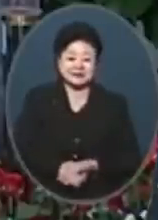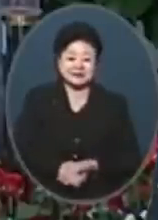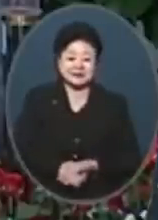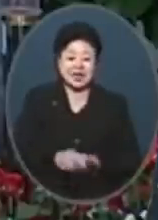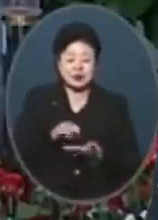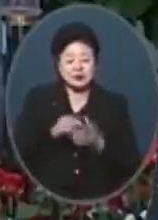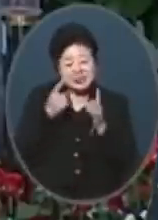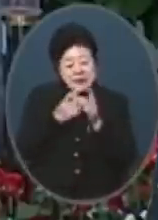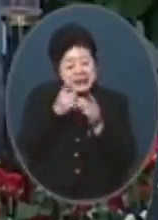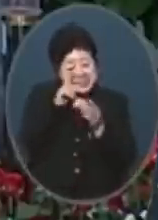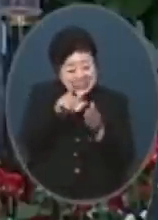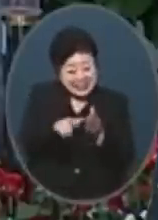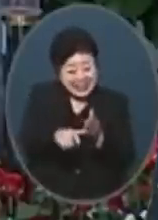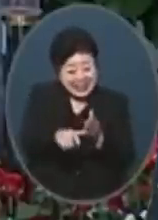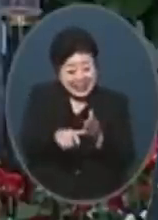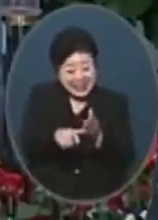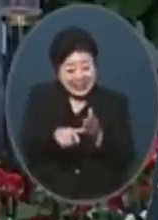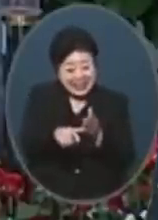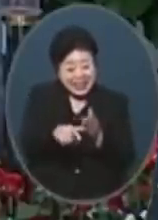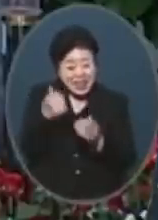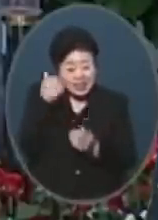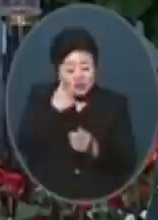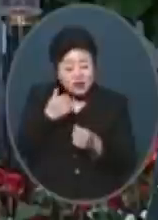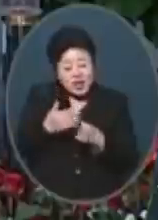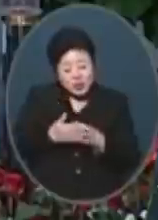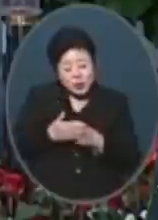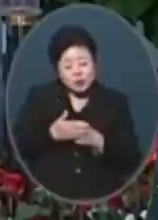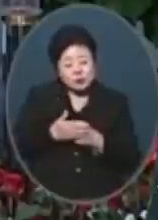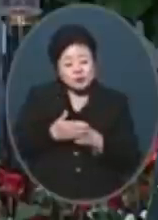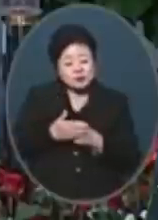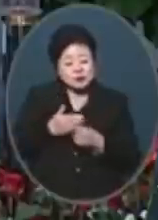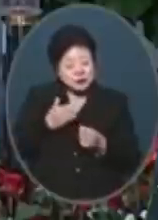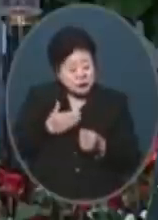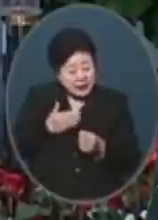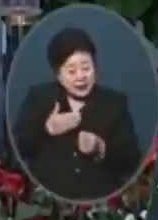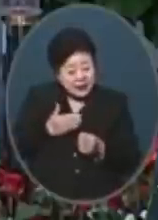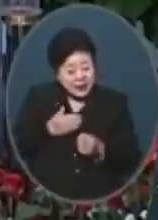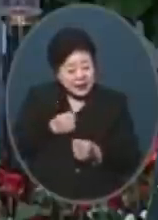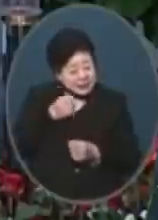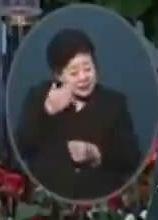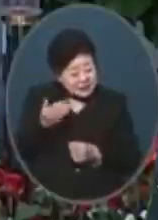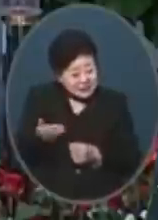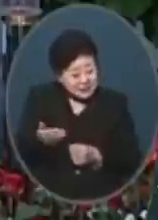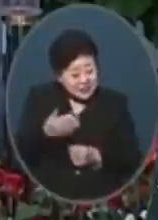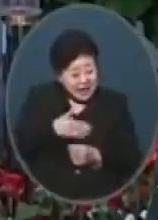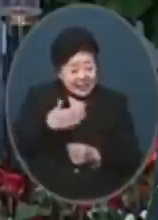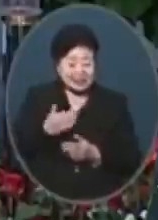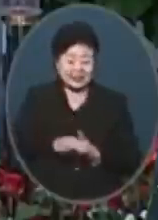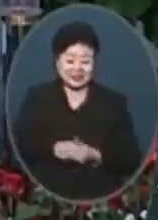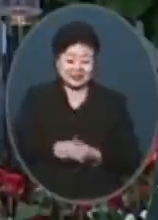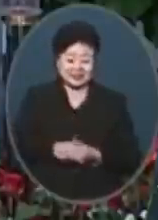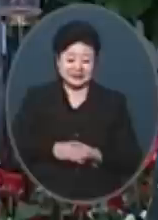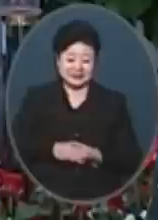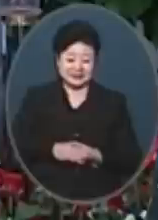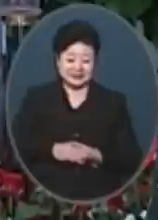문제를 만났을 때 누구에게 도움을 청해야 할 것인가를 분명히 알아야 합니다.